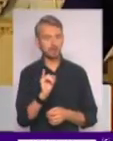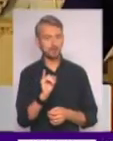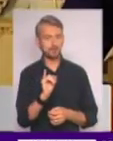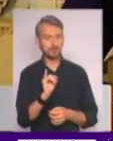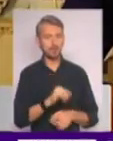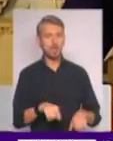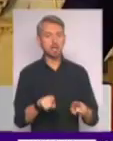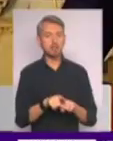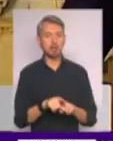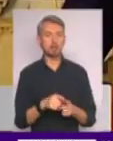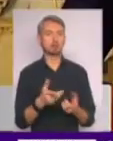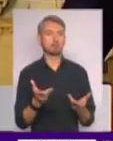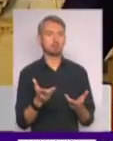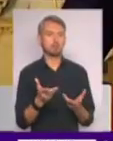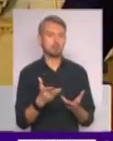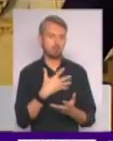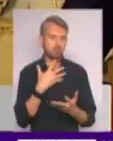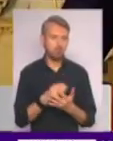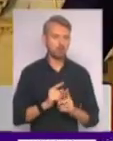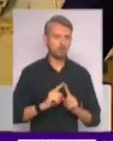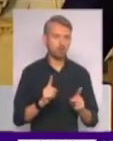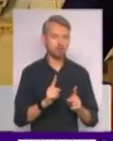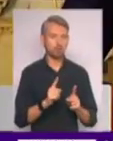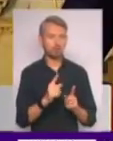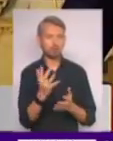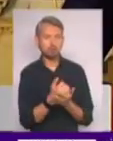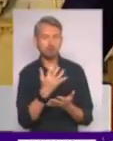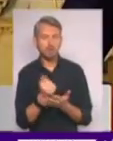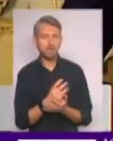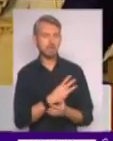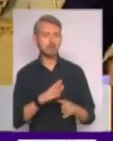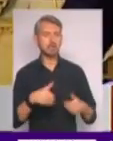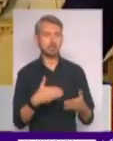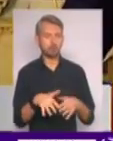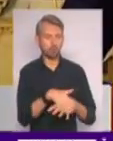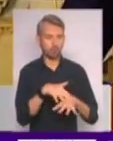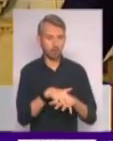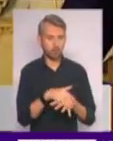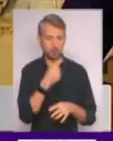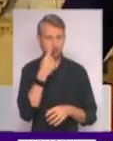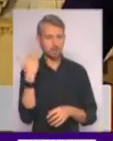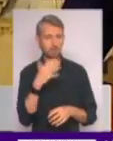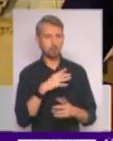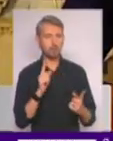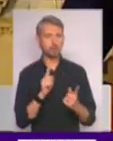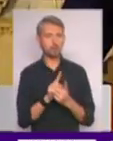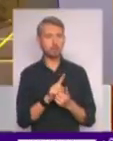чином навіть десь по-своєму виявити ініціативну громаду. Тому що ми розуміємо з вами, от мене буквально недавно була